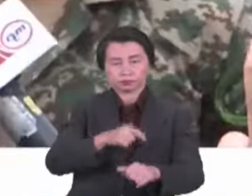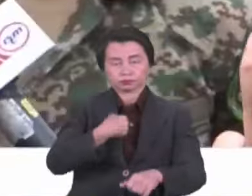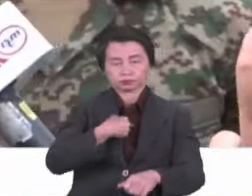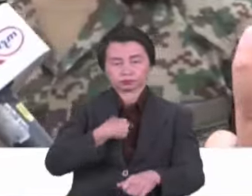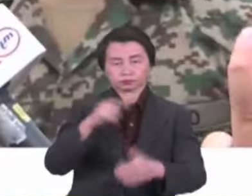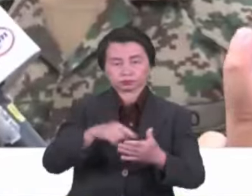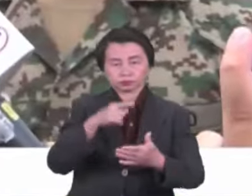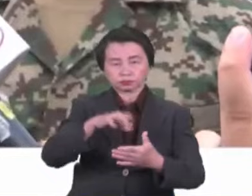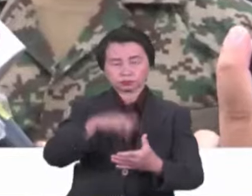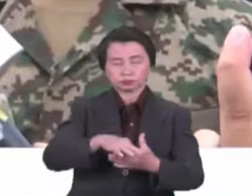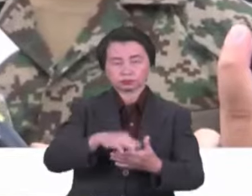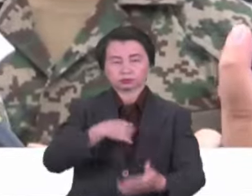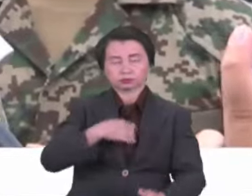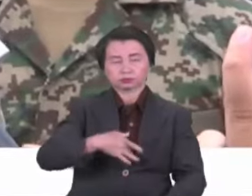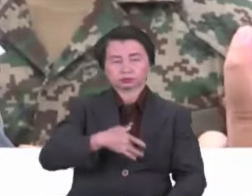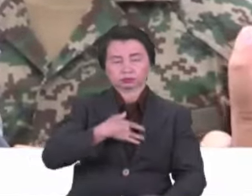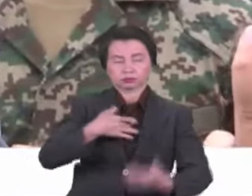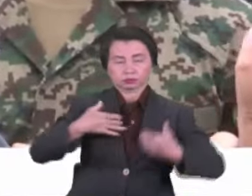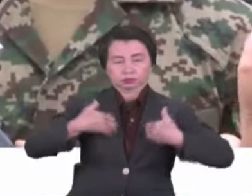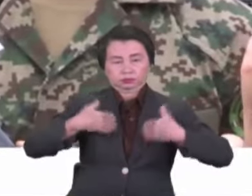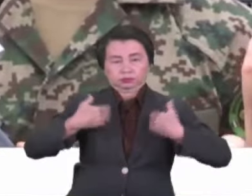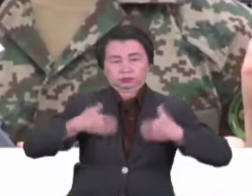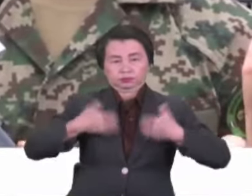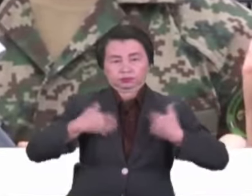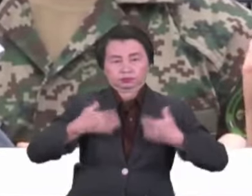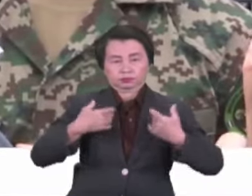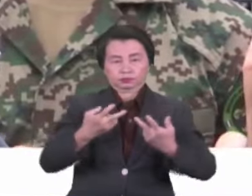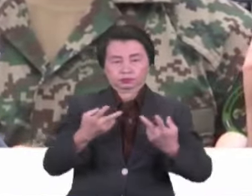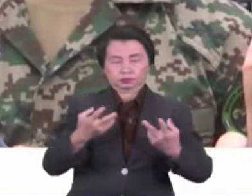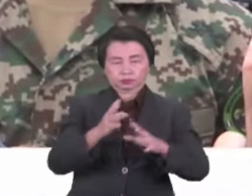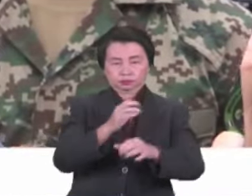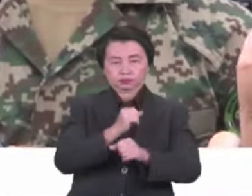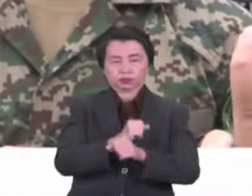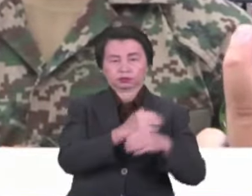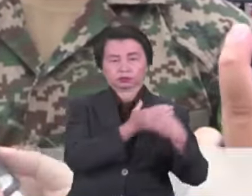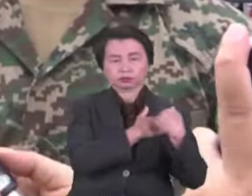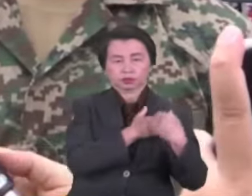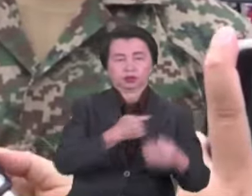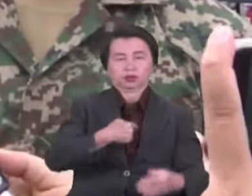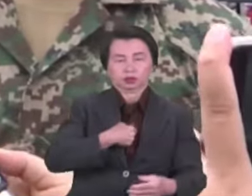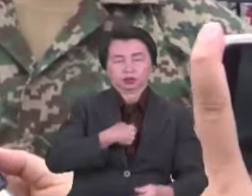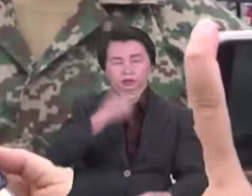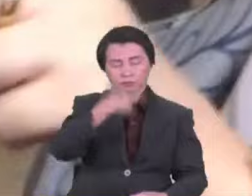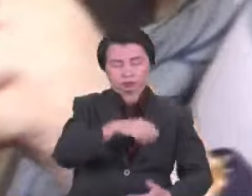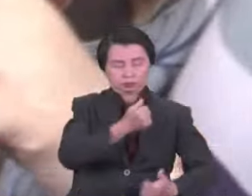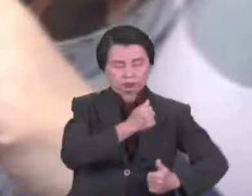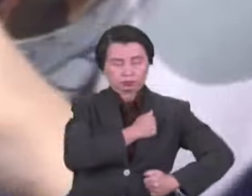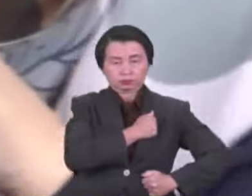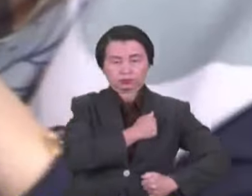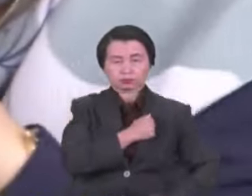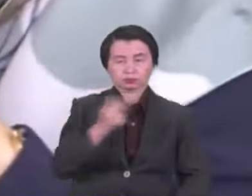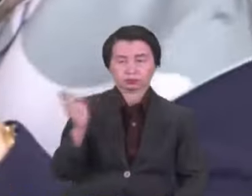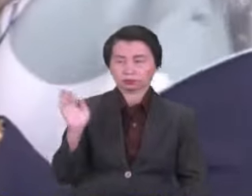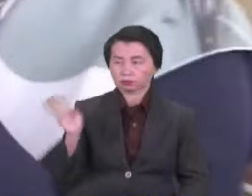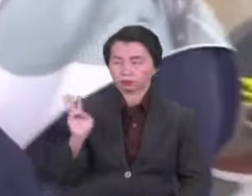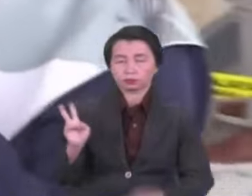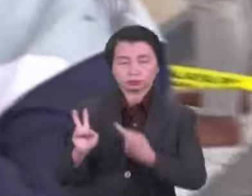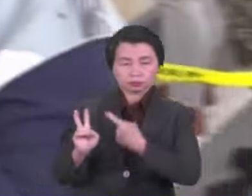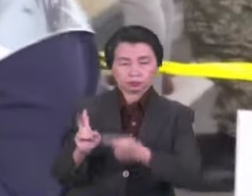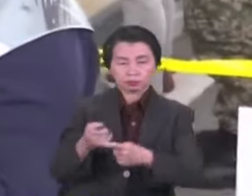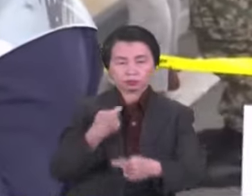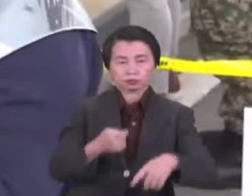mengundi. Saya rasa gembira dan amat rasa dah dapat menunaikan tanggungjawab saya sebagai anggota tentera kan. Mereka merupakan antara